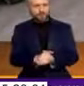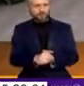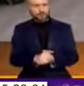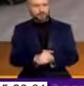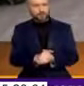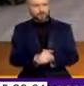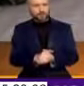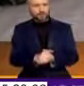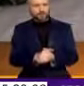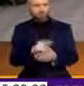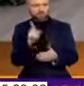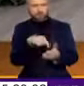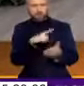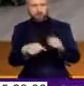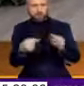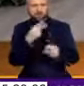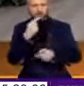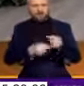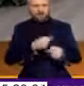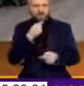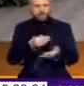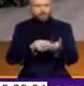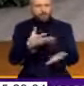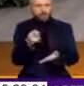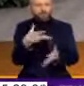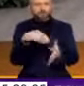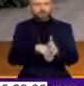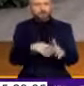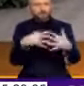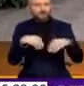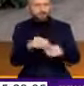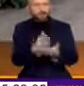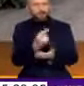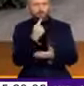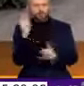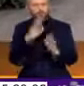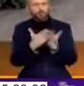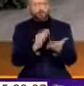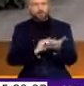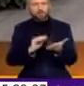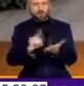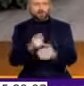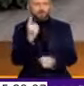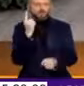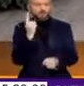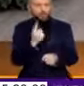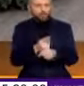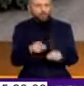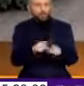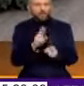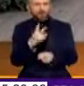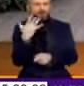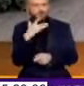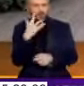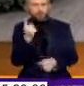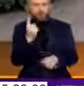проти заперечення традиційних цінностей, в тому числі інституту сім'ї. Угу. Тобто є спроба в підручниках написати, що заборонено, так як в Сполучених